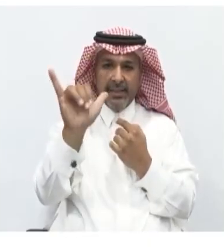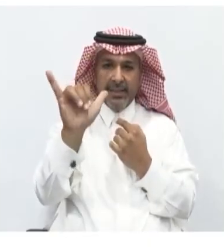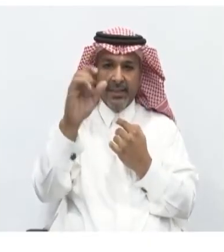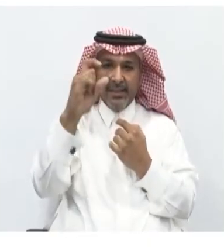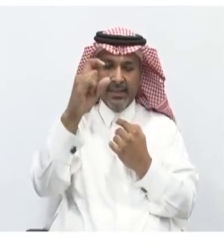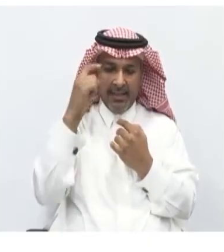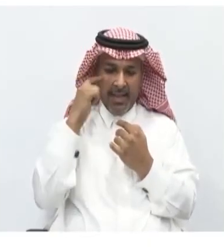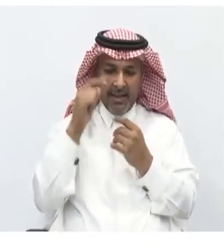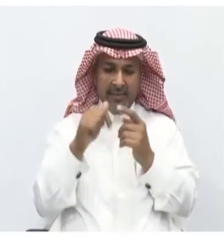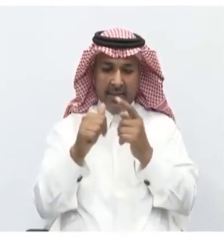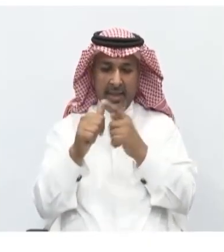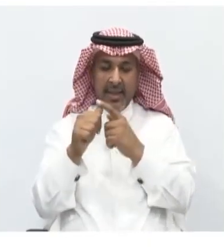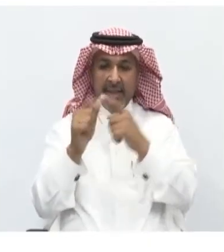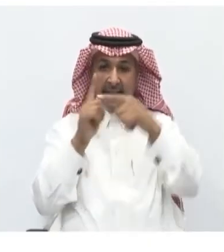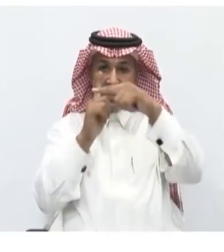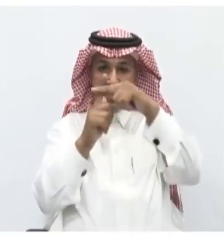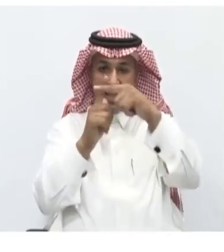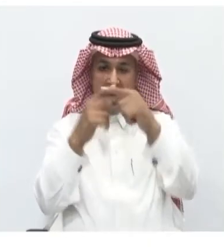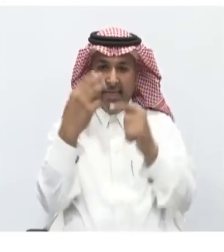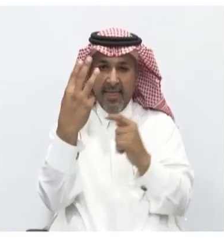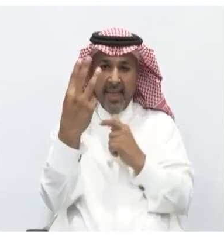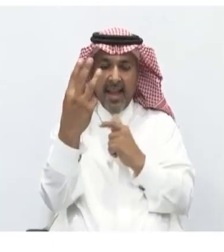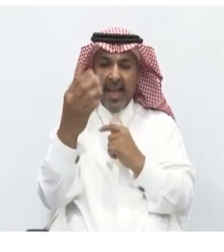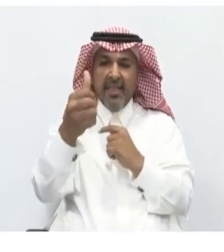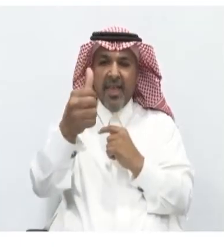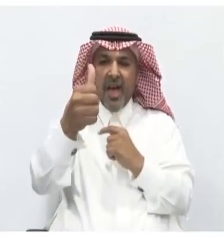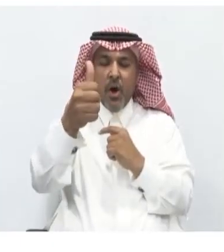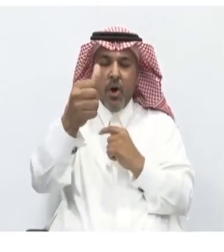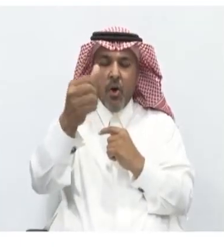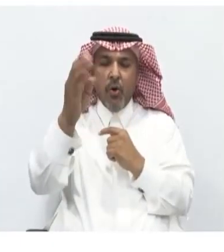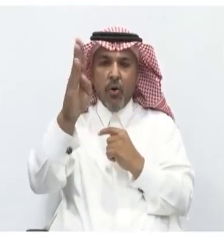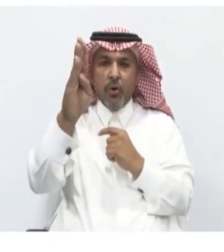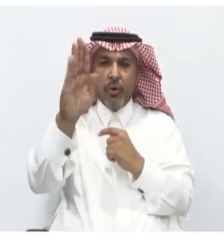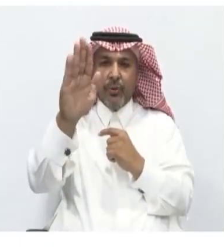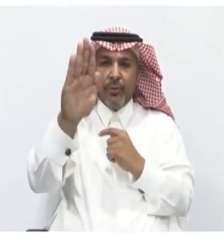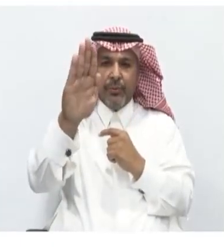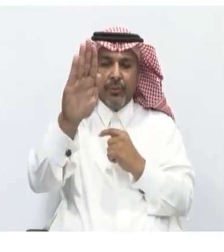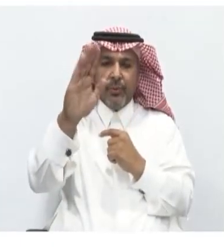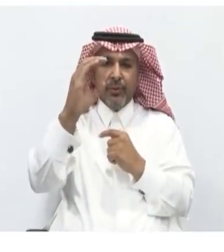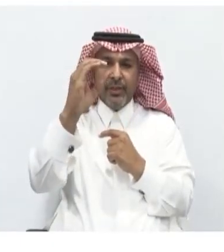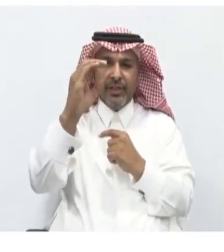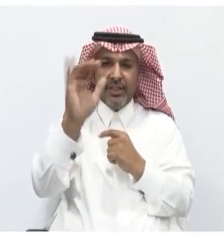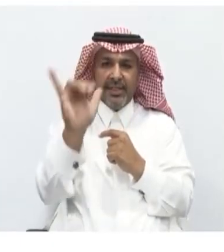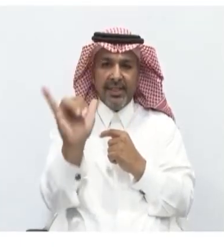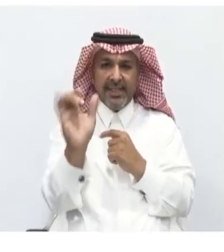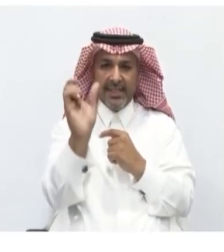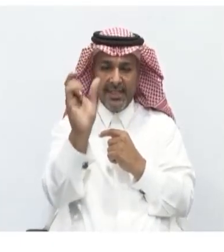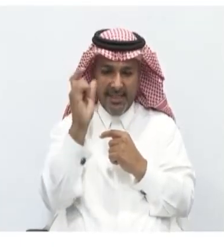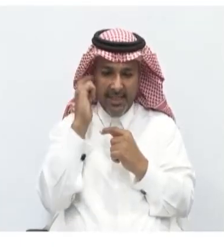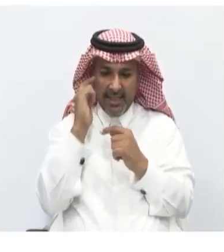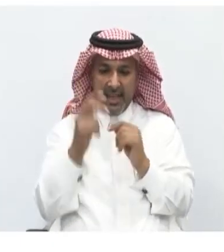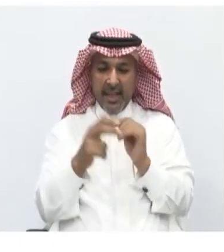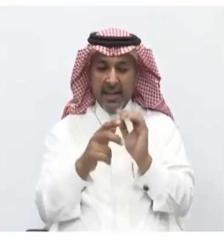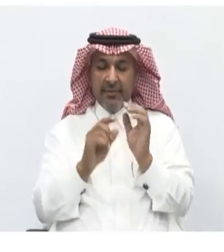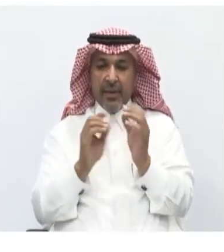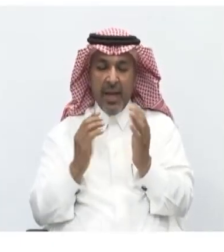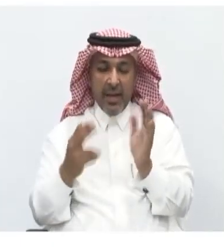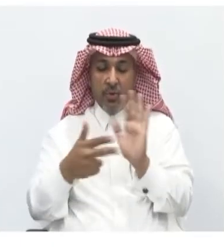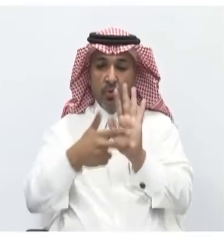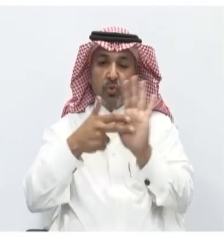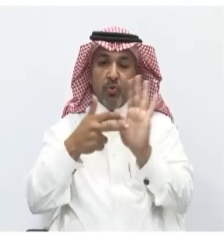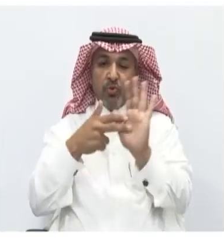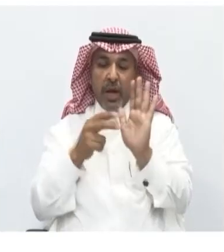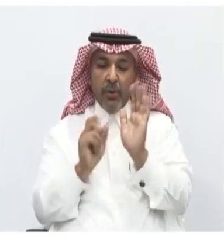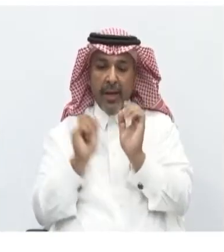ذرات من الحديد مع ثلاث جزيئات من الاكسجين اربع ذرات من الحديد مع